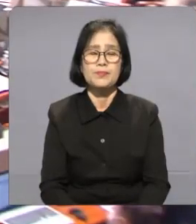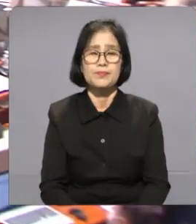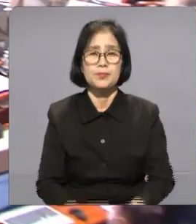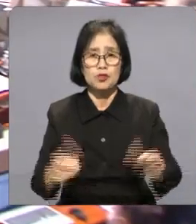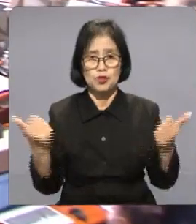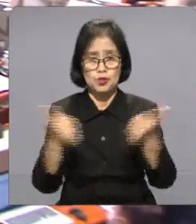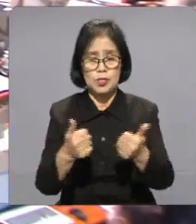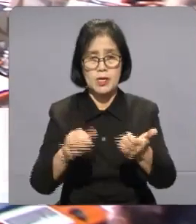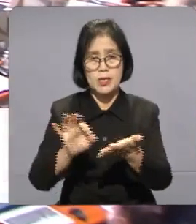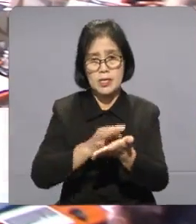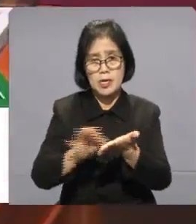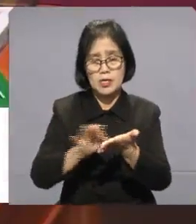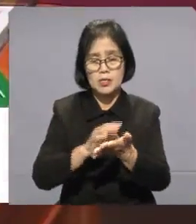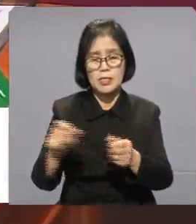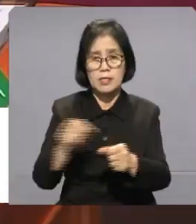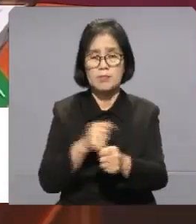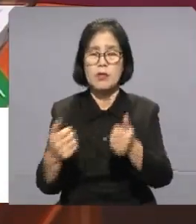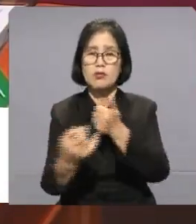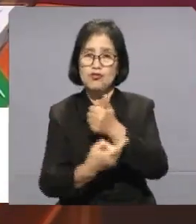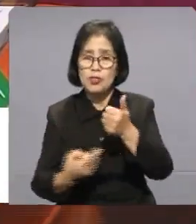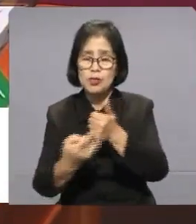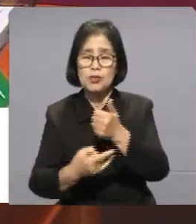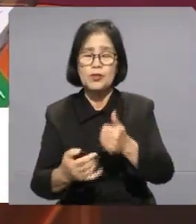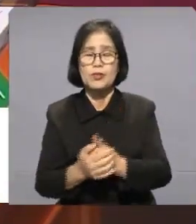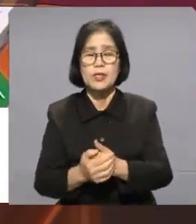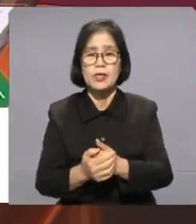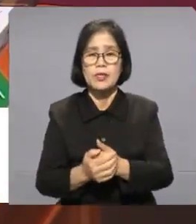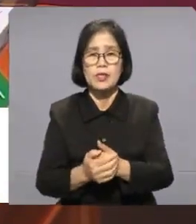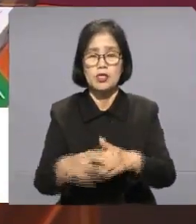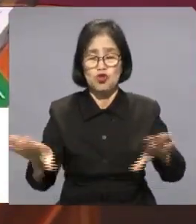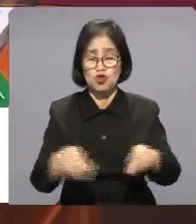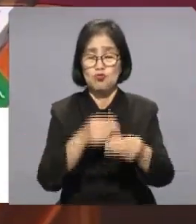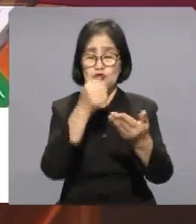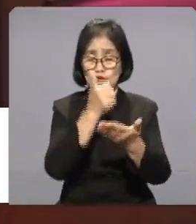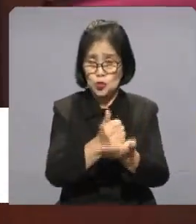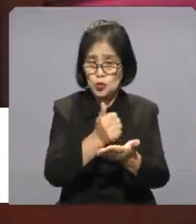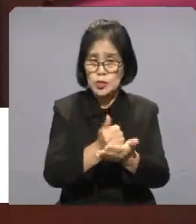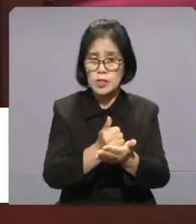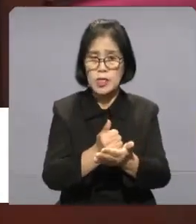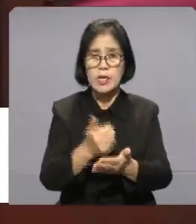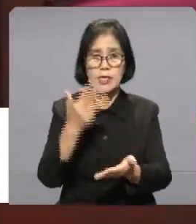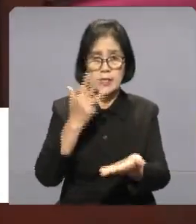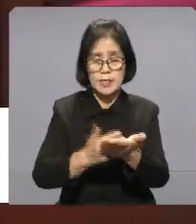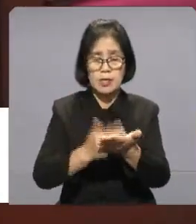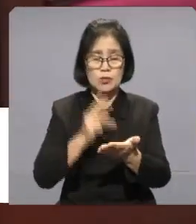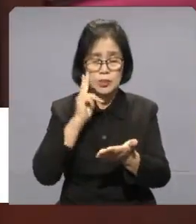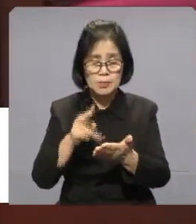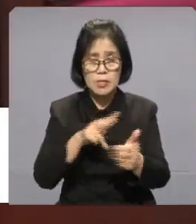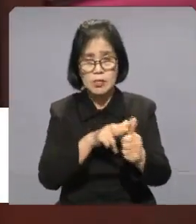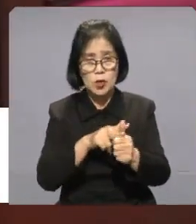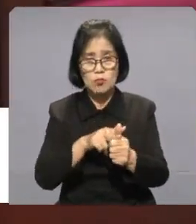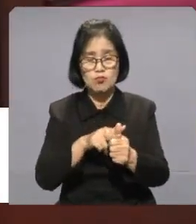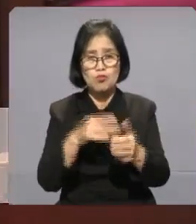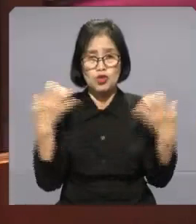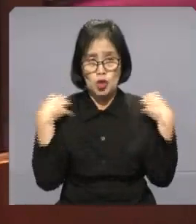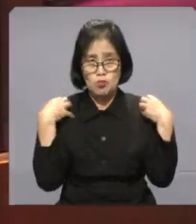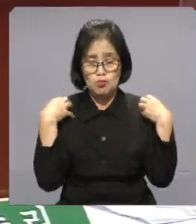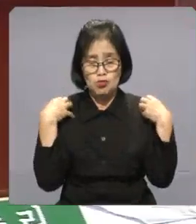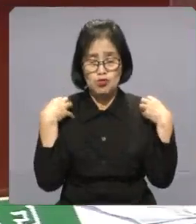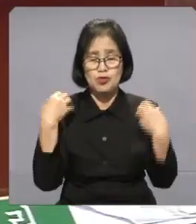국회 예산결산특별위원회. 한덕수 국무총리가 이태원 참사 정부 책임을